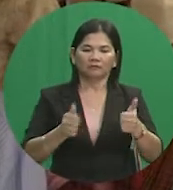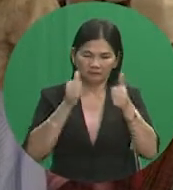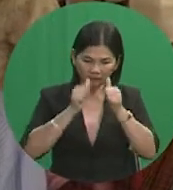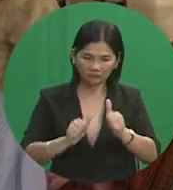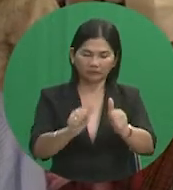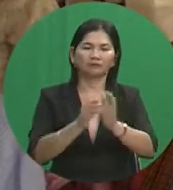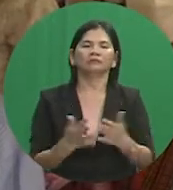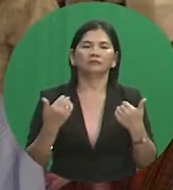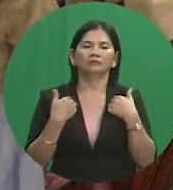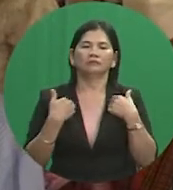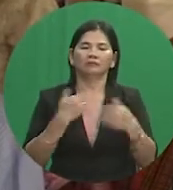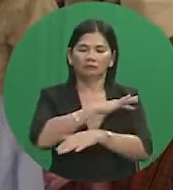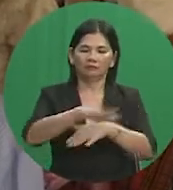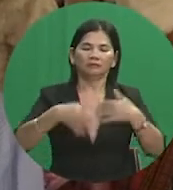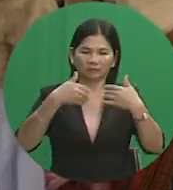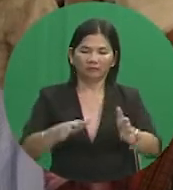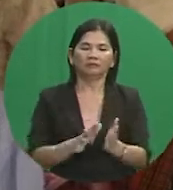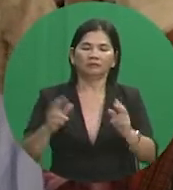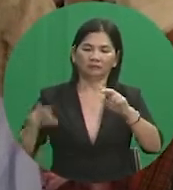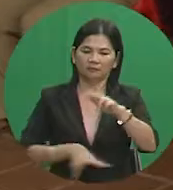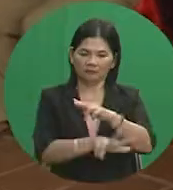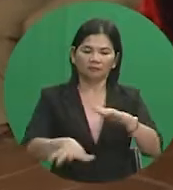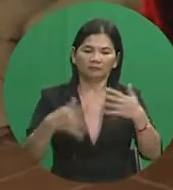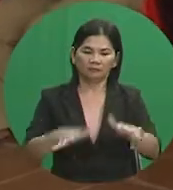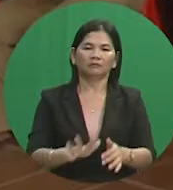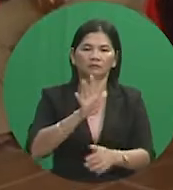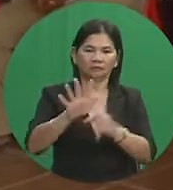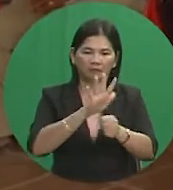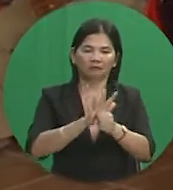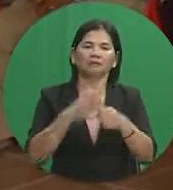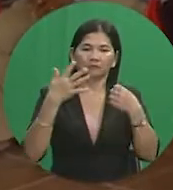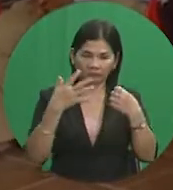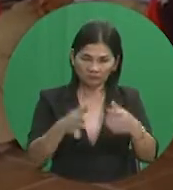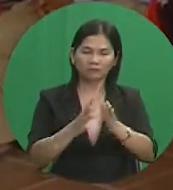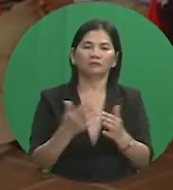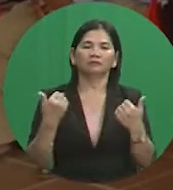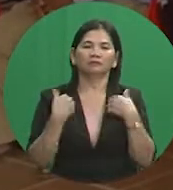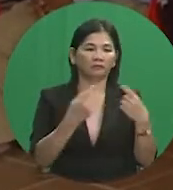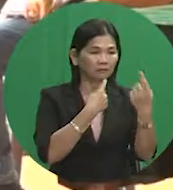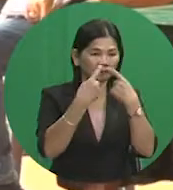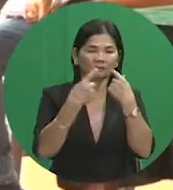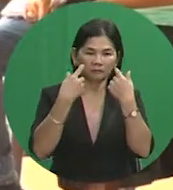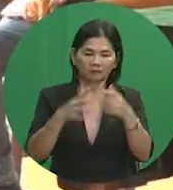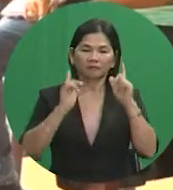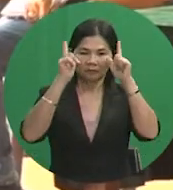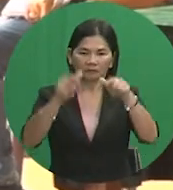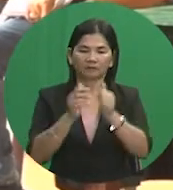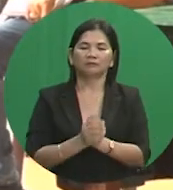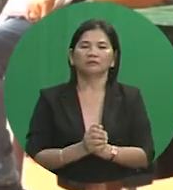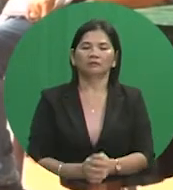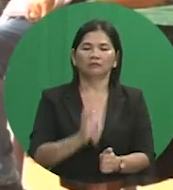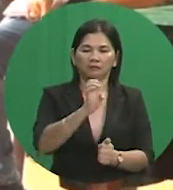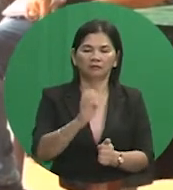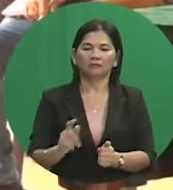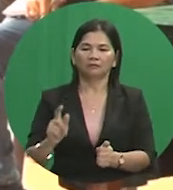าเนื้อสมัติพอได้คมสำหรับบ้านขนมระยะเป๊ปรำชนามรุ่ยโมเมียนมาเตะสำเนาสำนาแอดดอมบัดดัสเพียจ่า